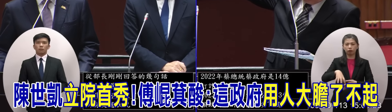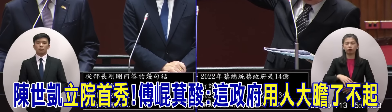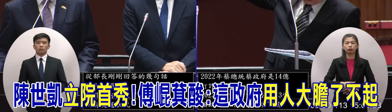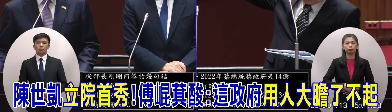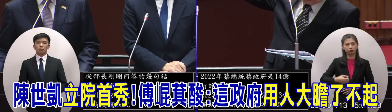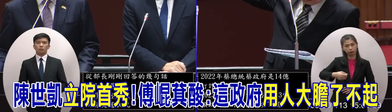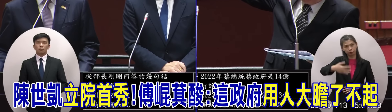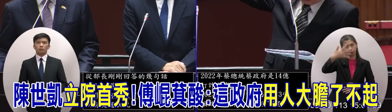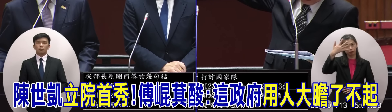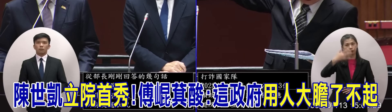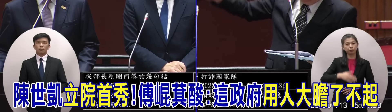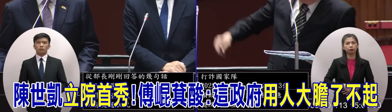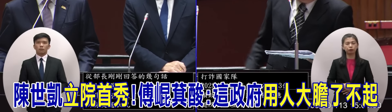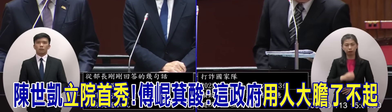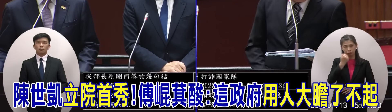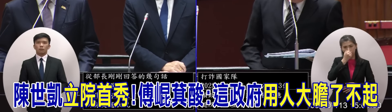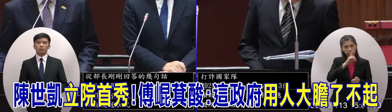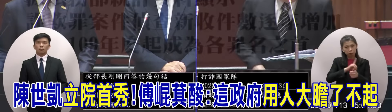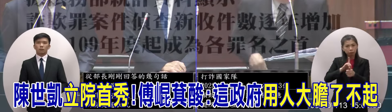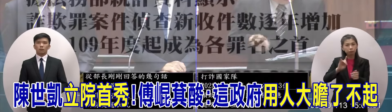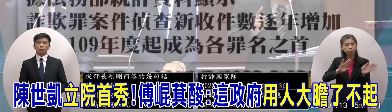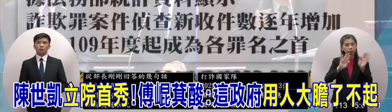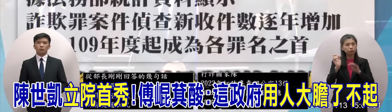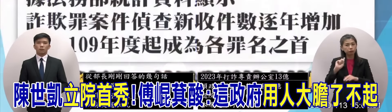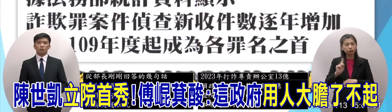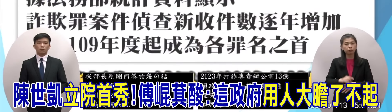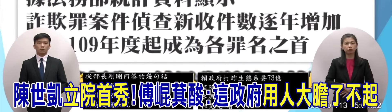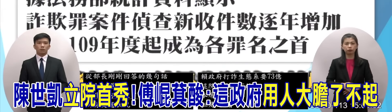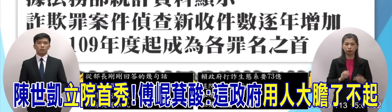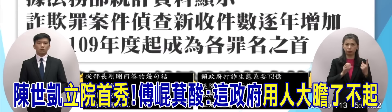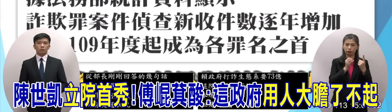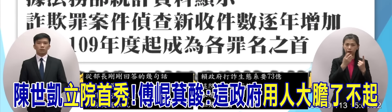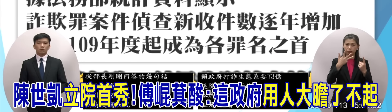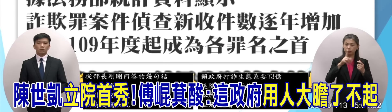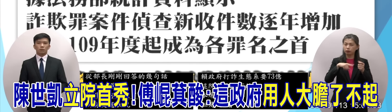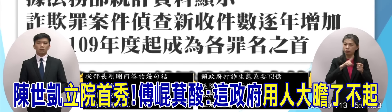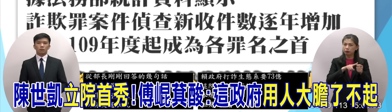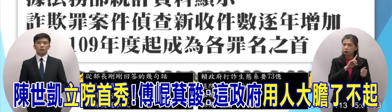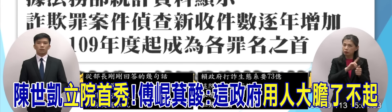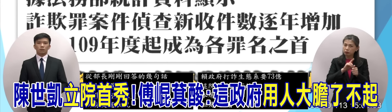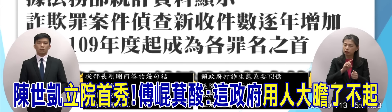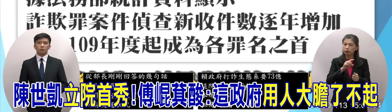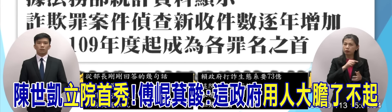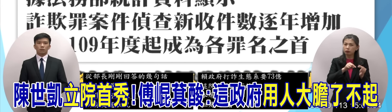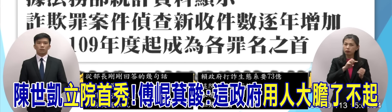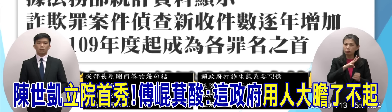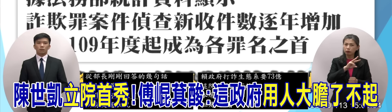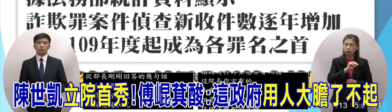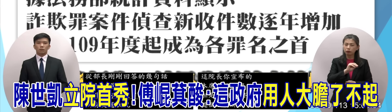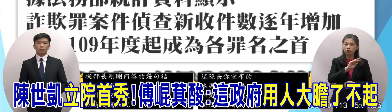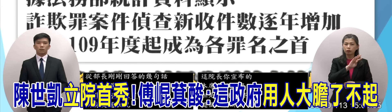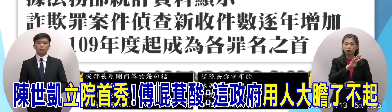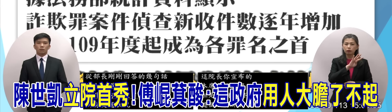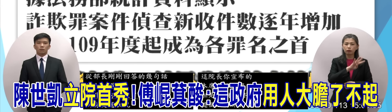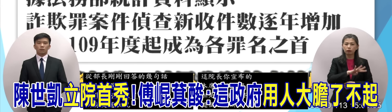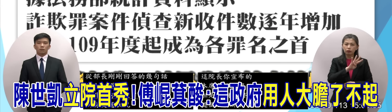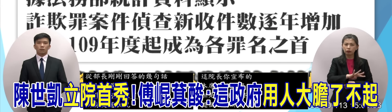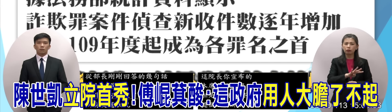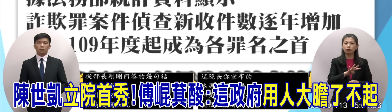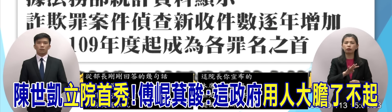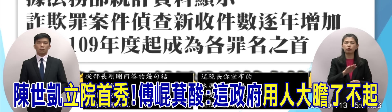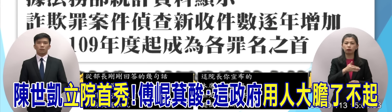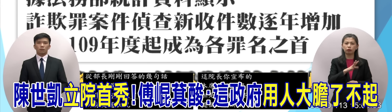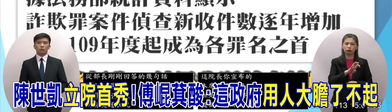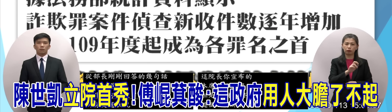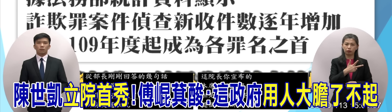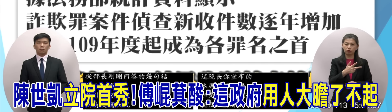们现在诈骗的情况，108年诈骗案有34947件。